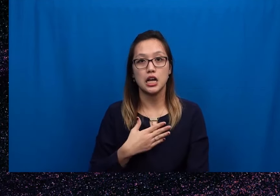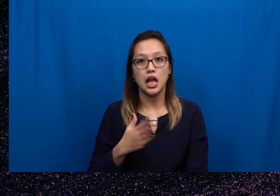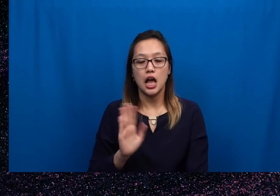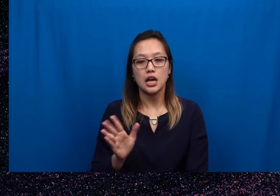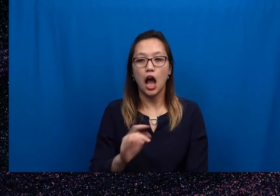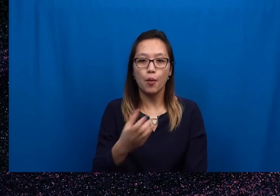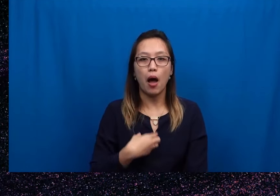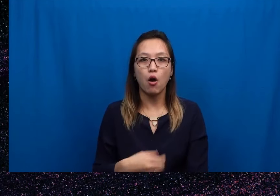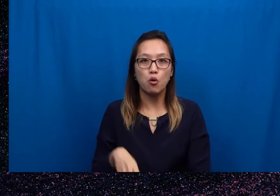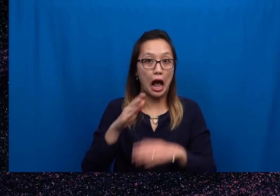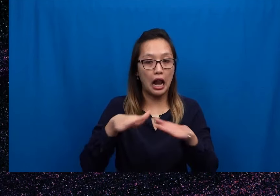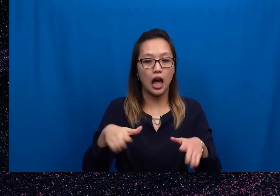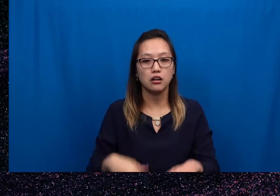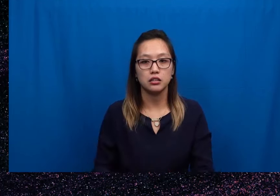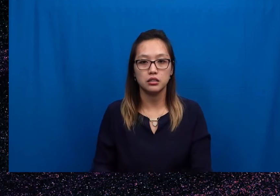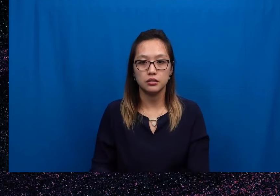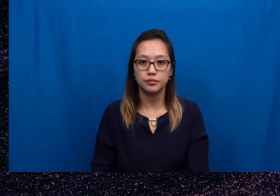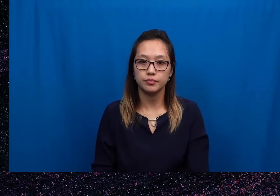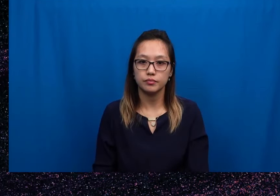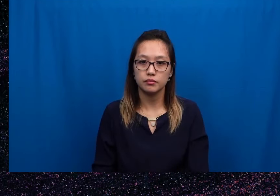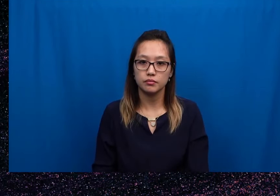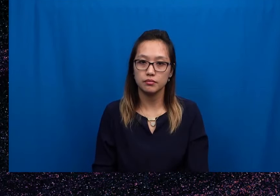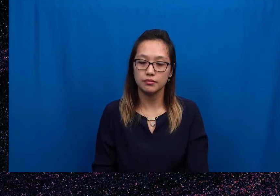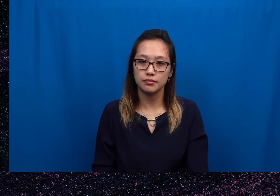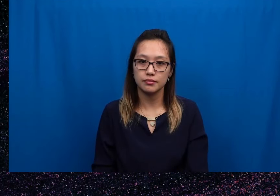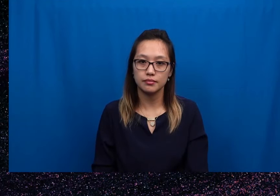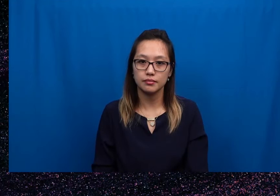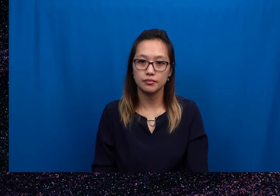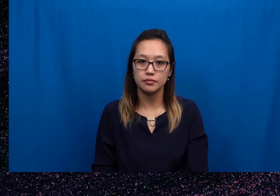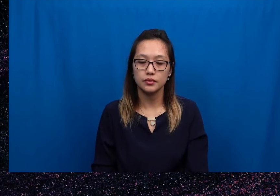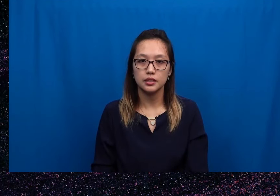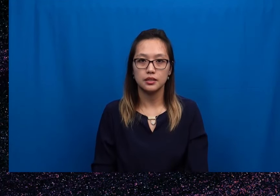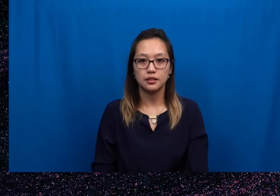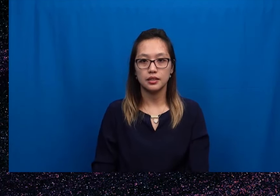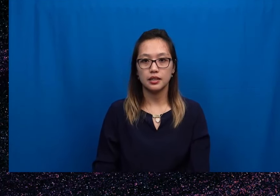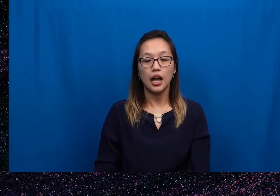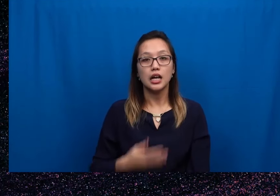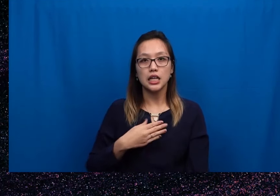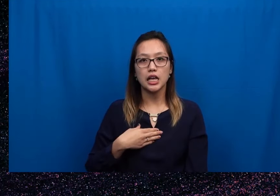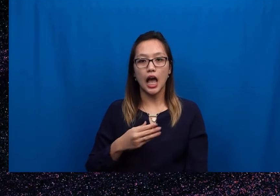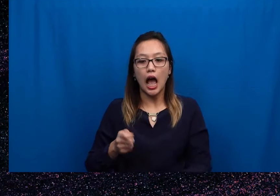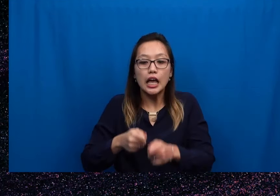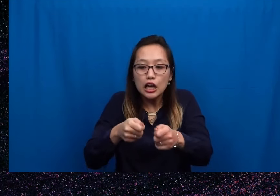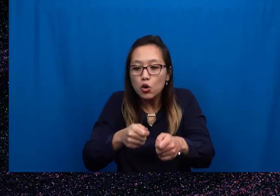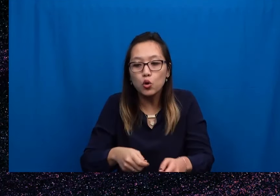karena perbuatan-perbuatan itulah, kemudian saya terjatuh kepada kecanduan-kecanduan